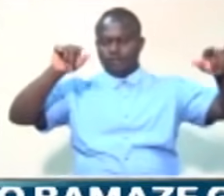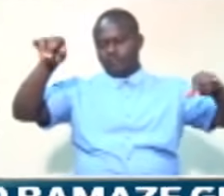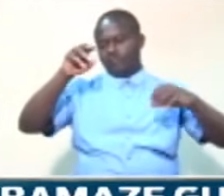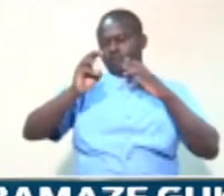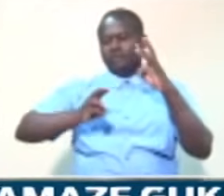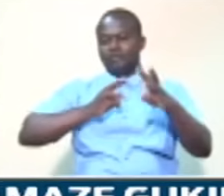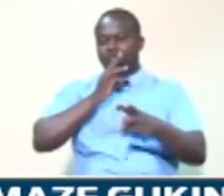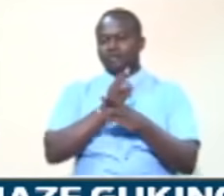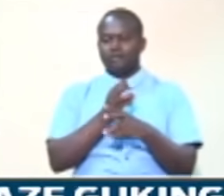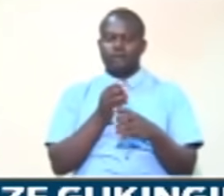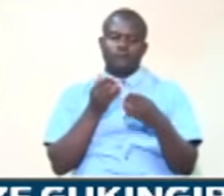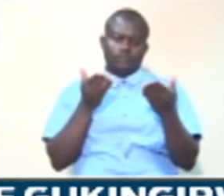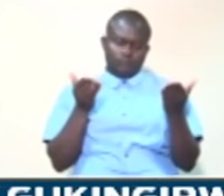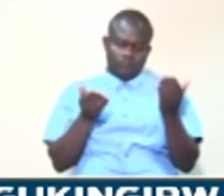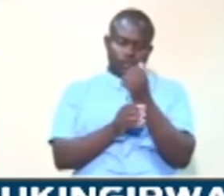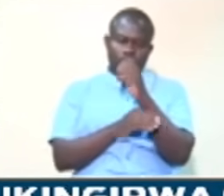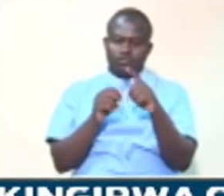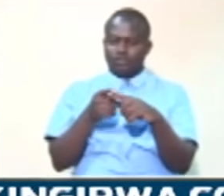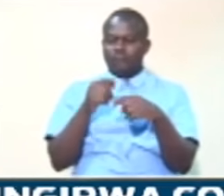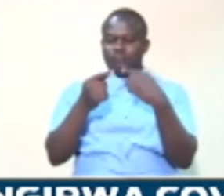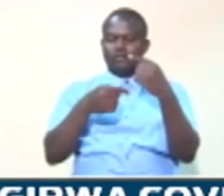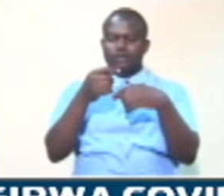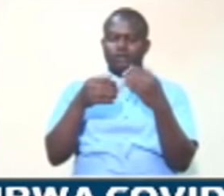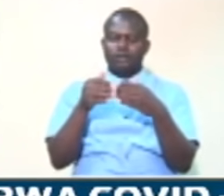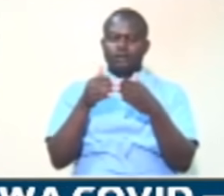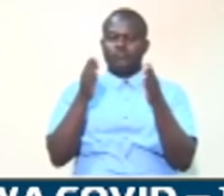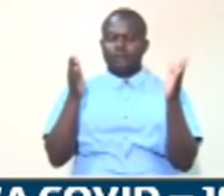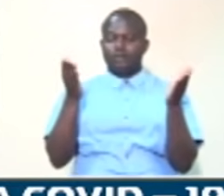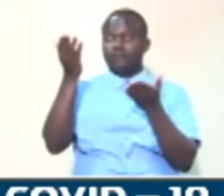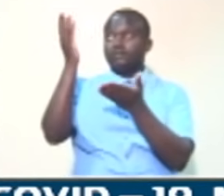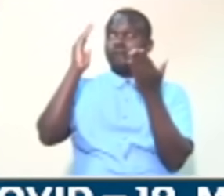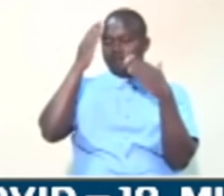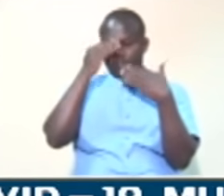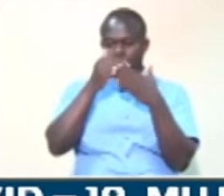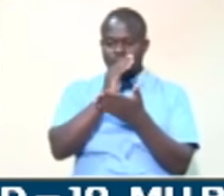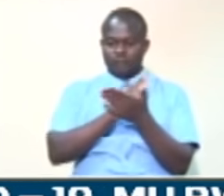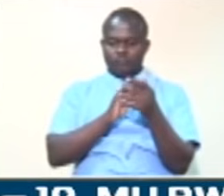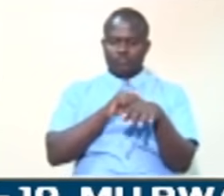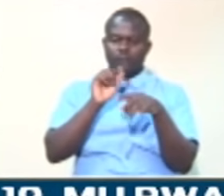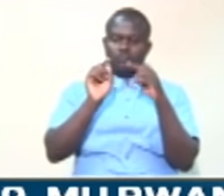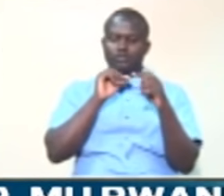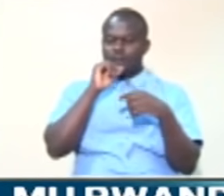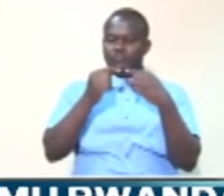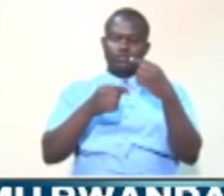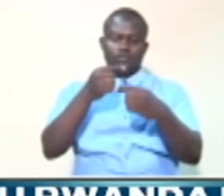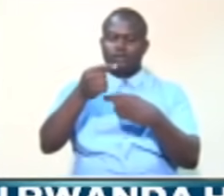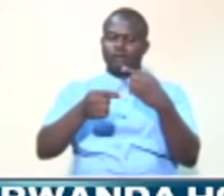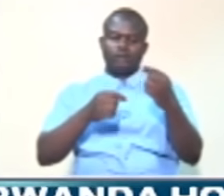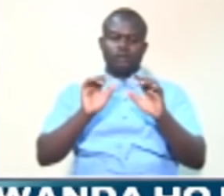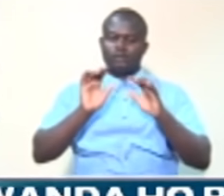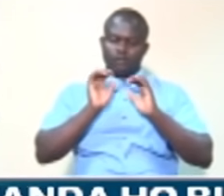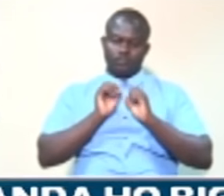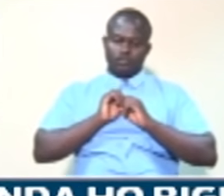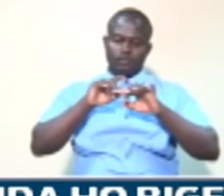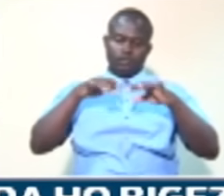ku isi, uko ibihugu binyuranye bizakomeza gufungura ikirere cyabyo, kuko bimwe na bimwe bitarasubukura ingendo byirinda ikwirakwira